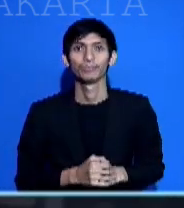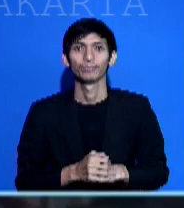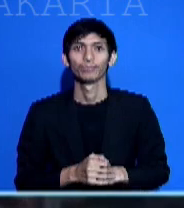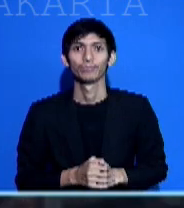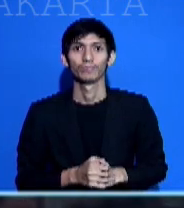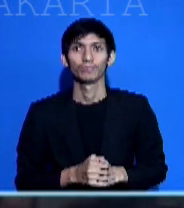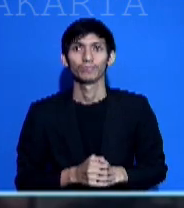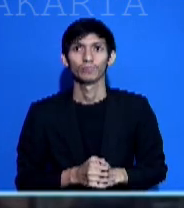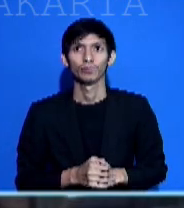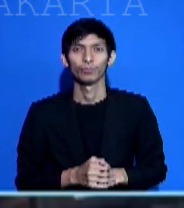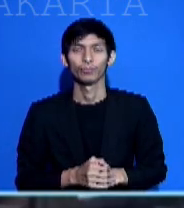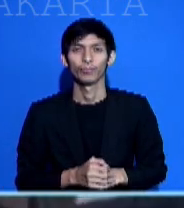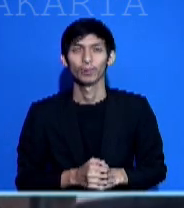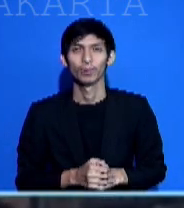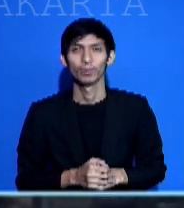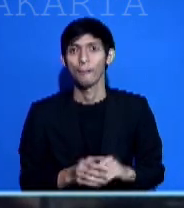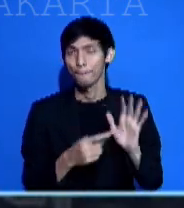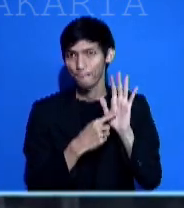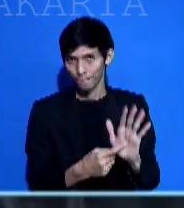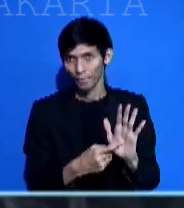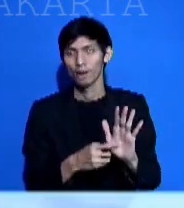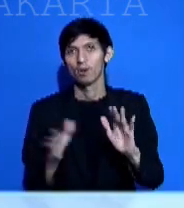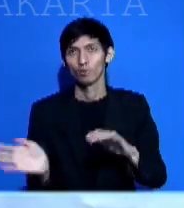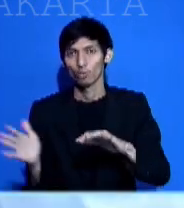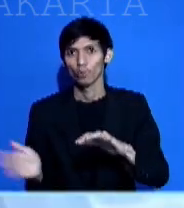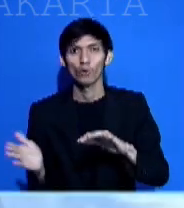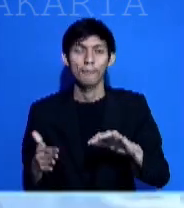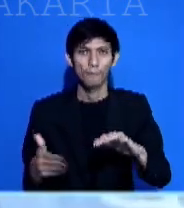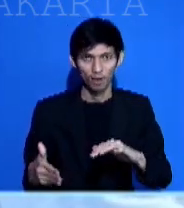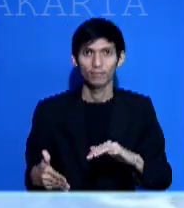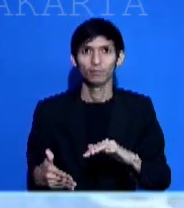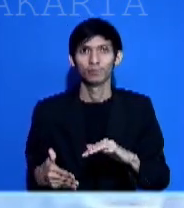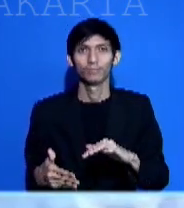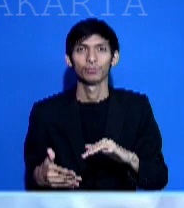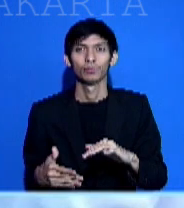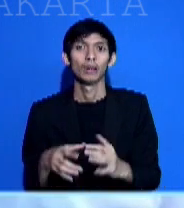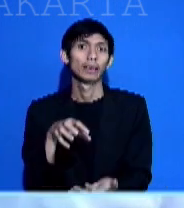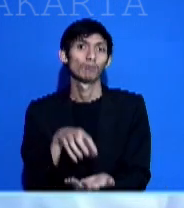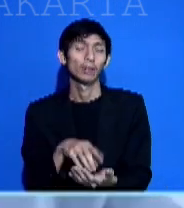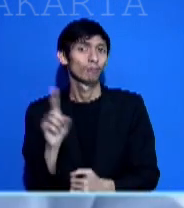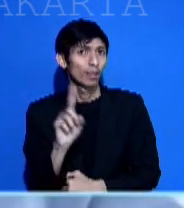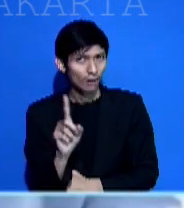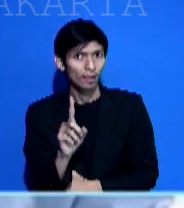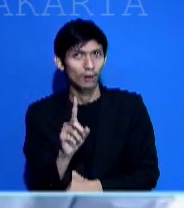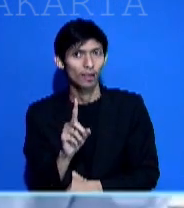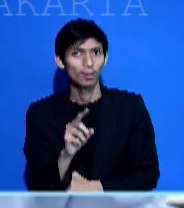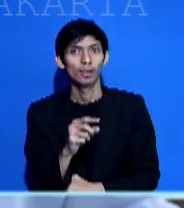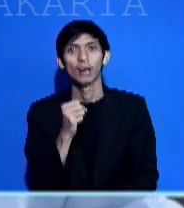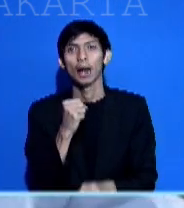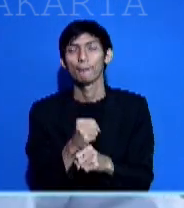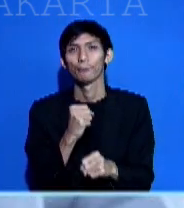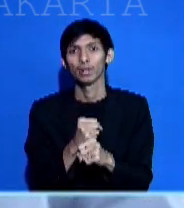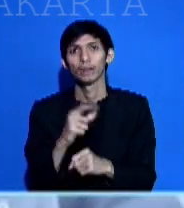anak-anak sajian pertunjukan hadoh yang dimainkan remaja pria di meijing Raya Kelurahan Ambar Ketawang kapanewon Gamping